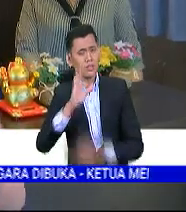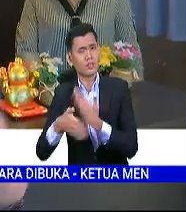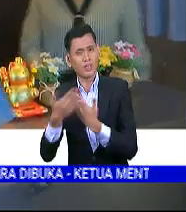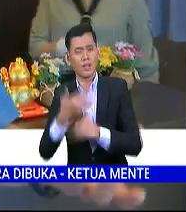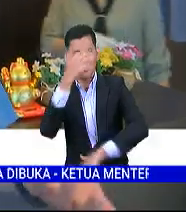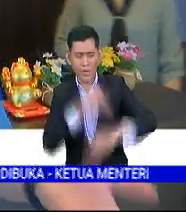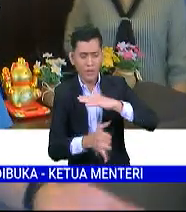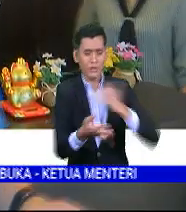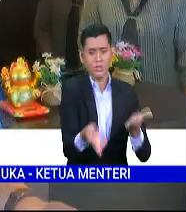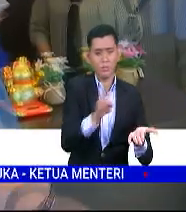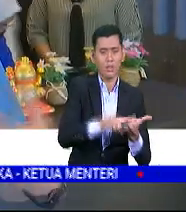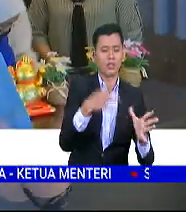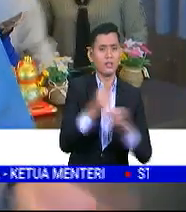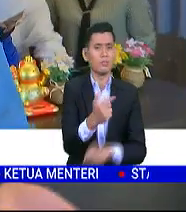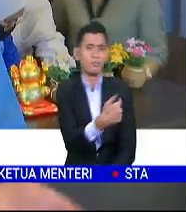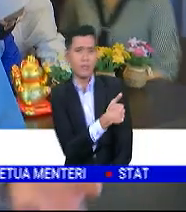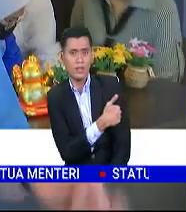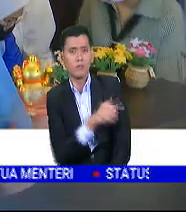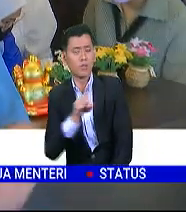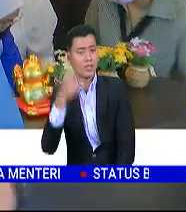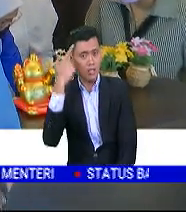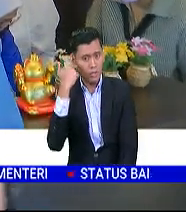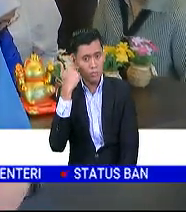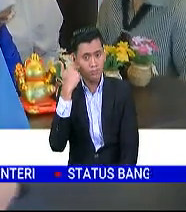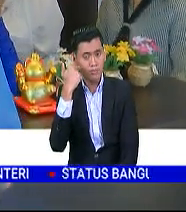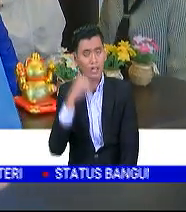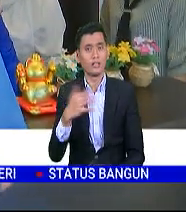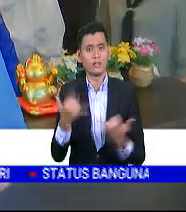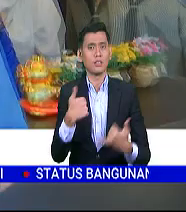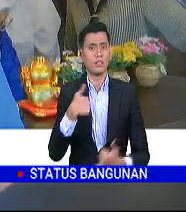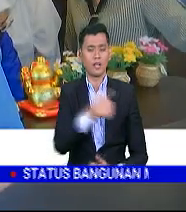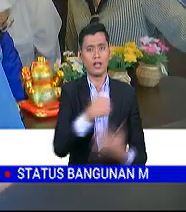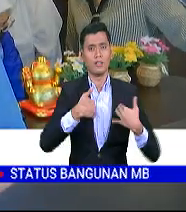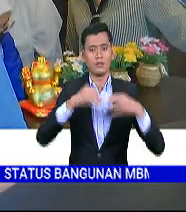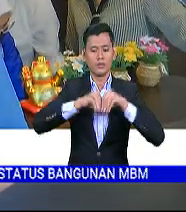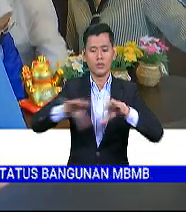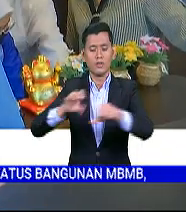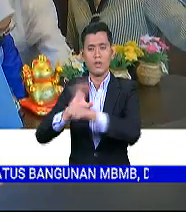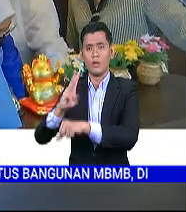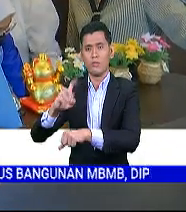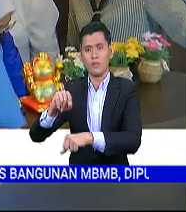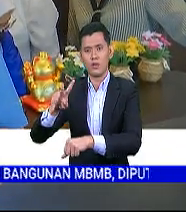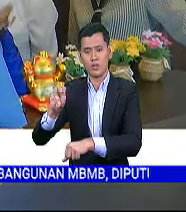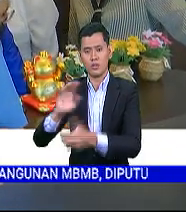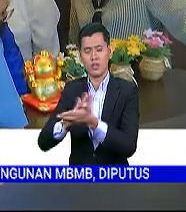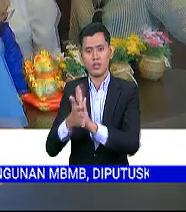masuk, register, dapat sudah. And then you know very well kan, sekarang kan kami ada Omicron. So vaccine is the only way to go.